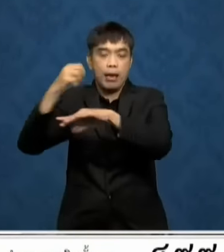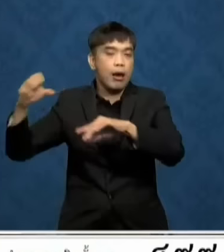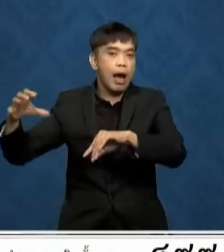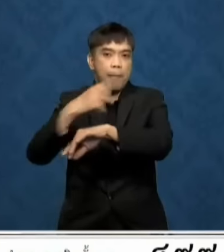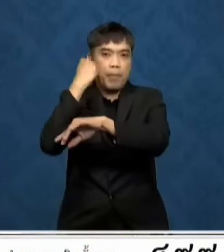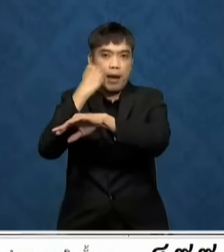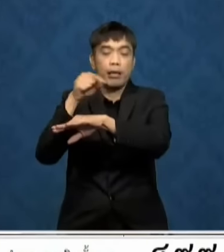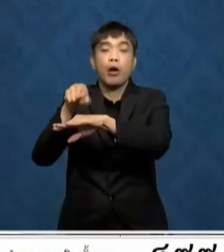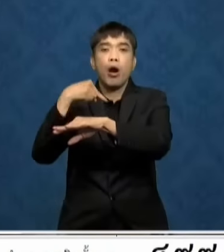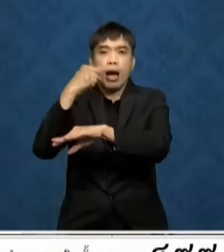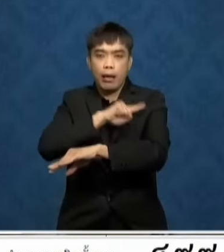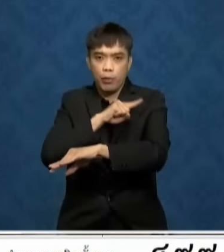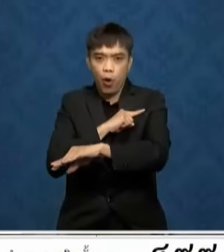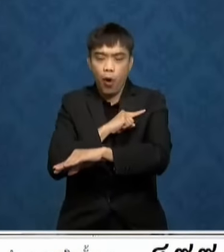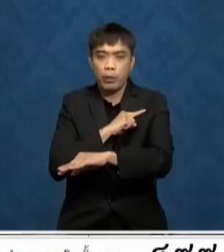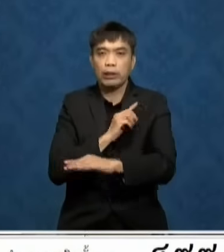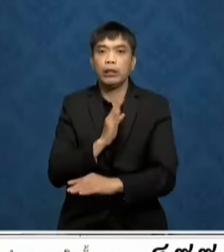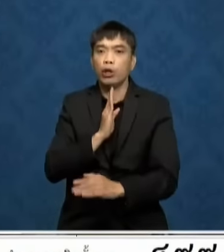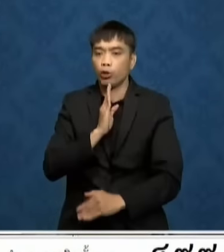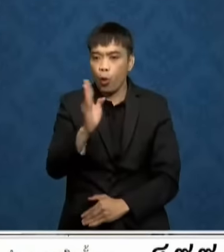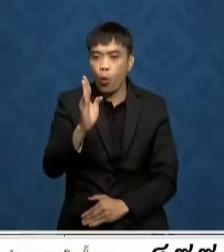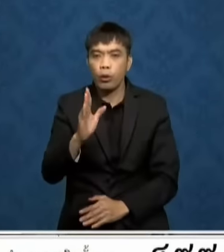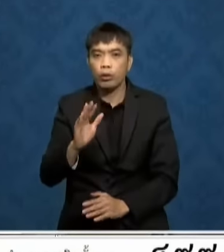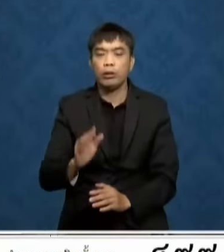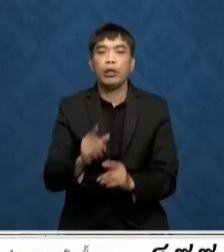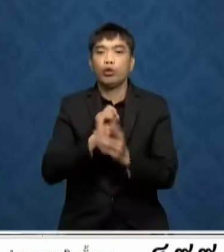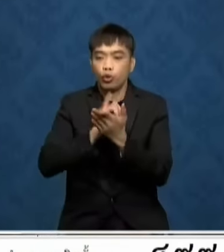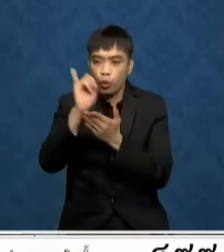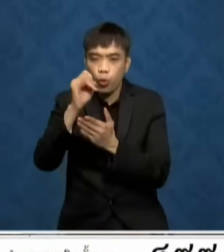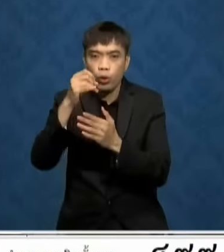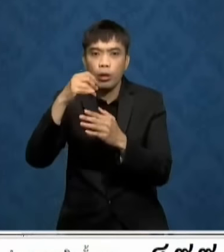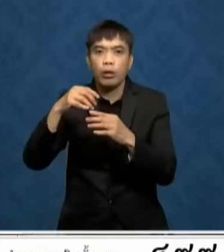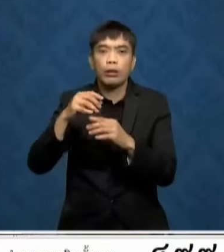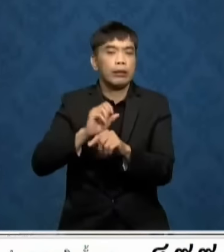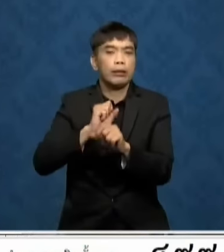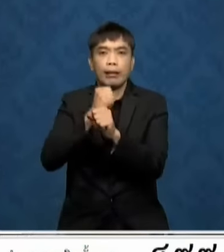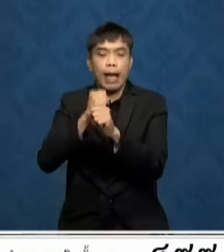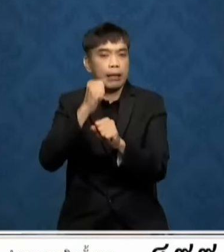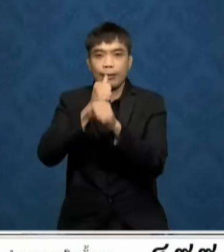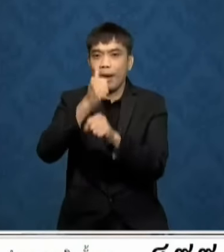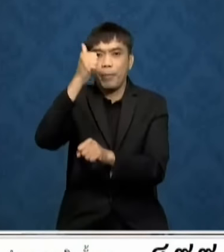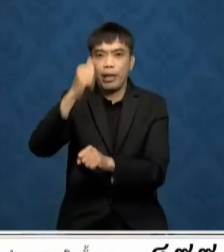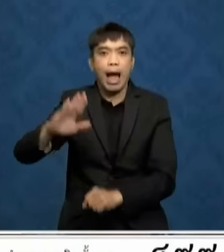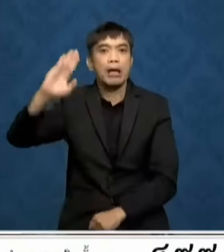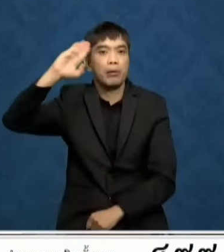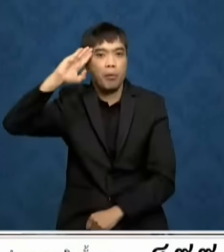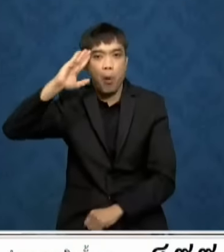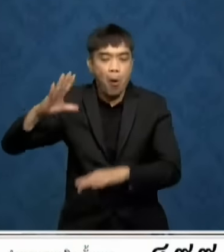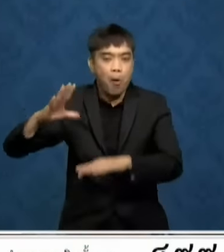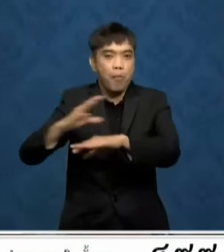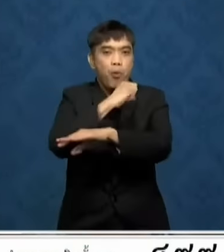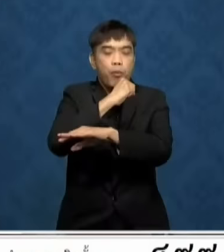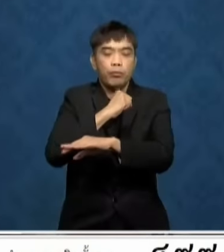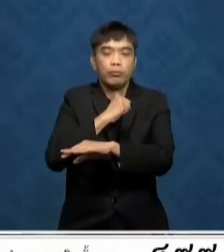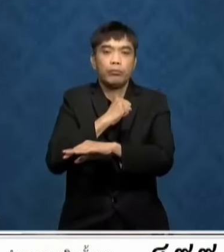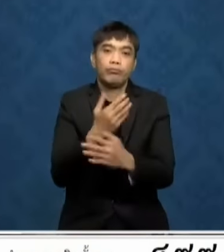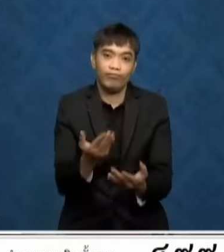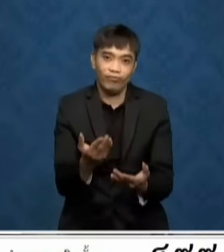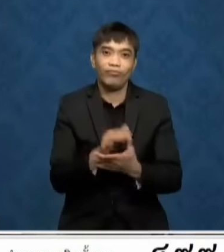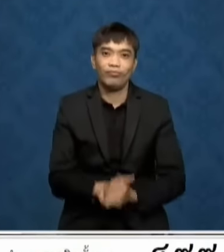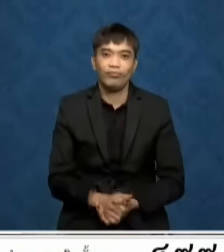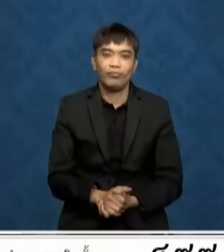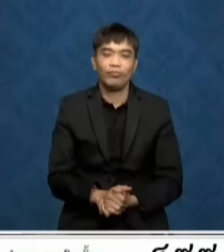สร้างความชอบธรรมให้กับการยึดอำนาจด้วยวิธีการรัฐประหารโดยกองทัพได้เนี่ยการยึดอำนาจด้วยวิธีการยุบพรรคก็จะถูกนำมาใช้แ